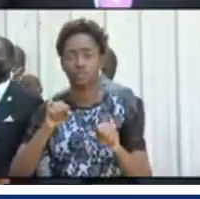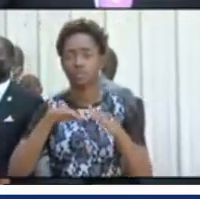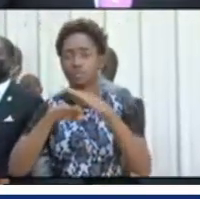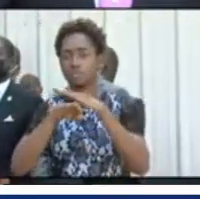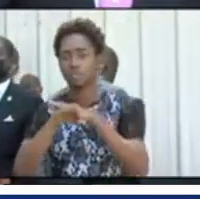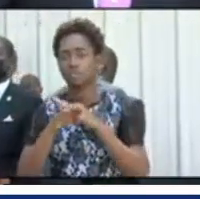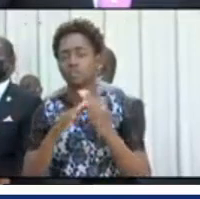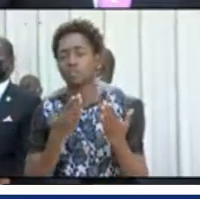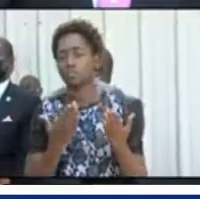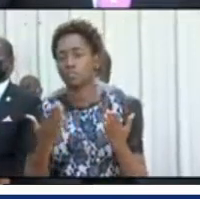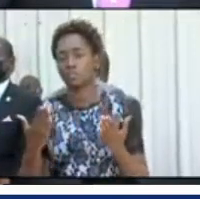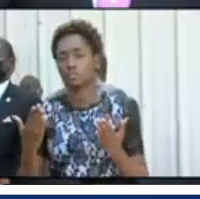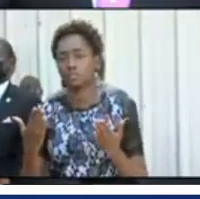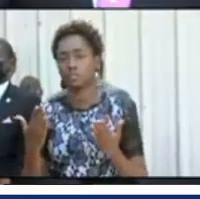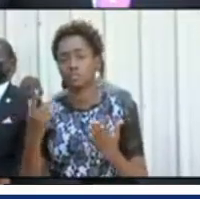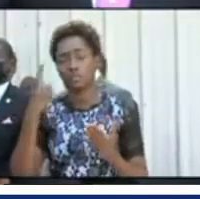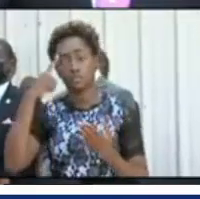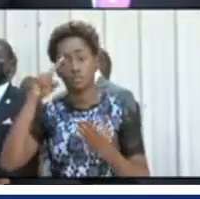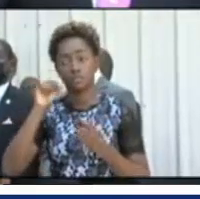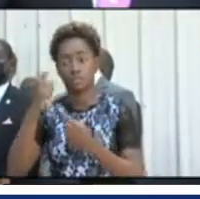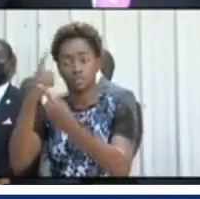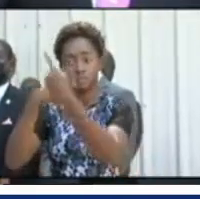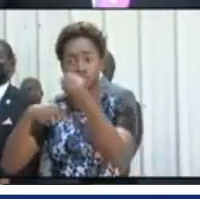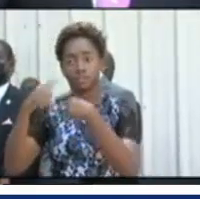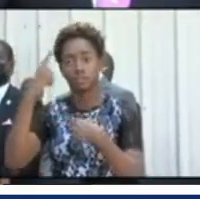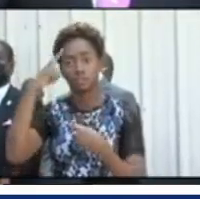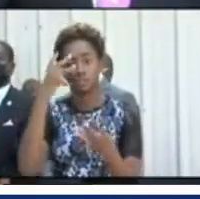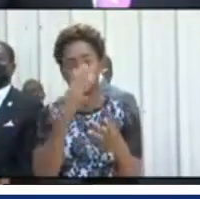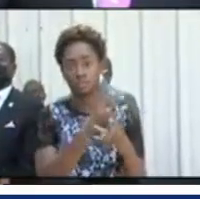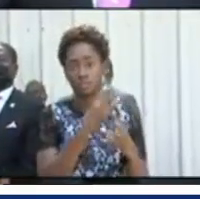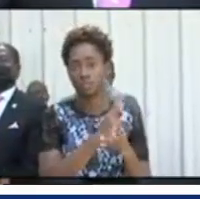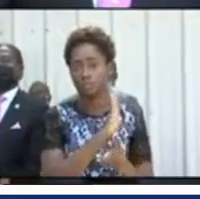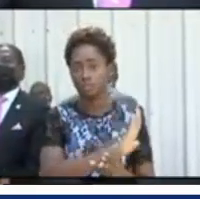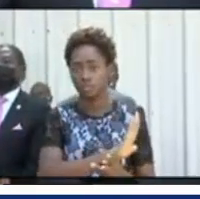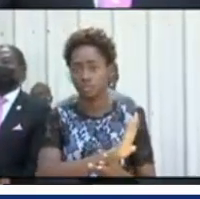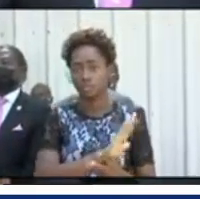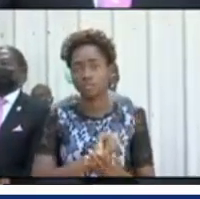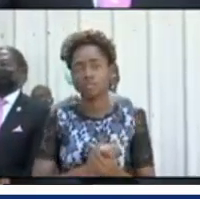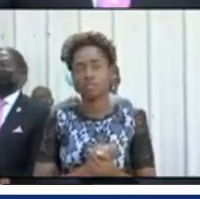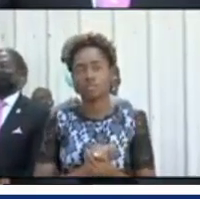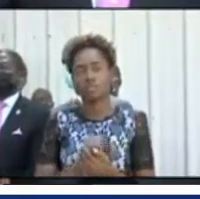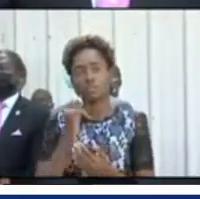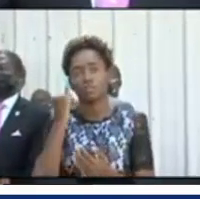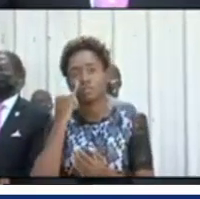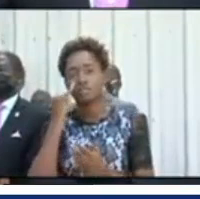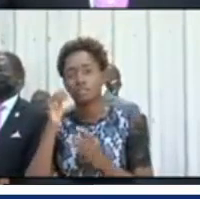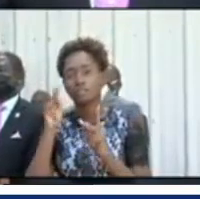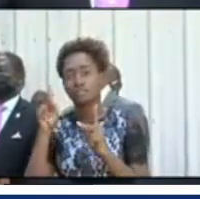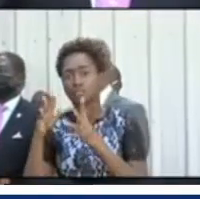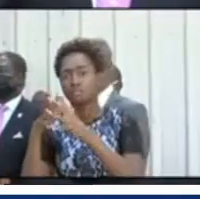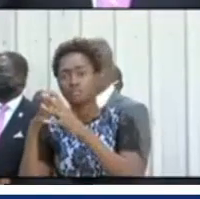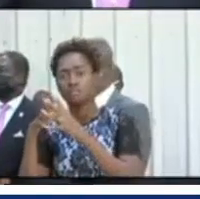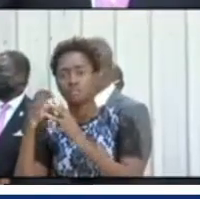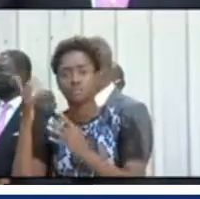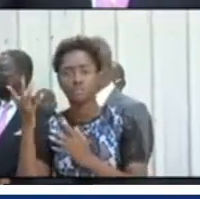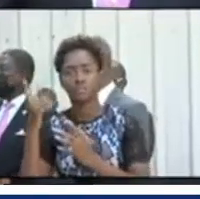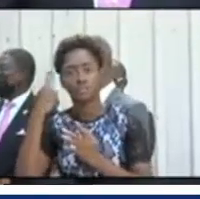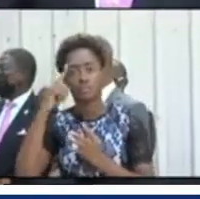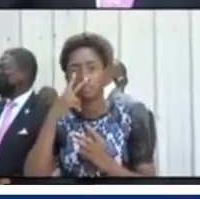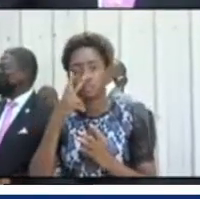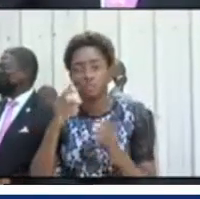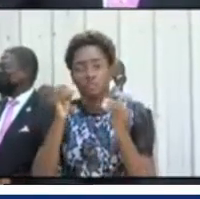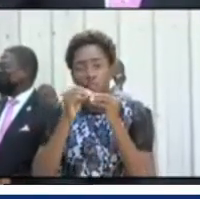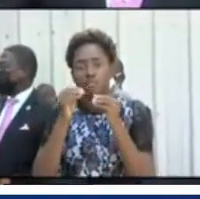veut dire déporter pour nous-mêmes pour qu'on vienne plus j'ai peine dans pays et si c'est des étrangers que yoyé pour nous qui pi bon